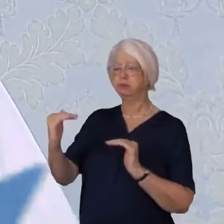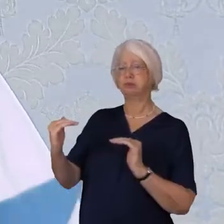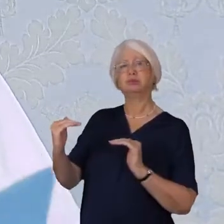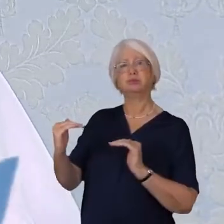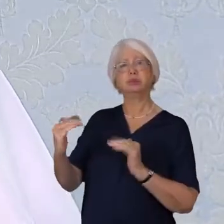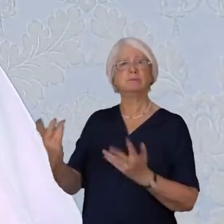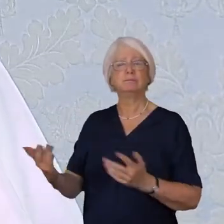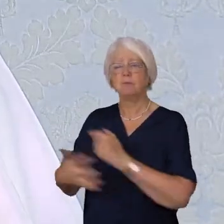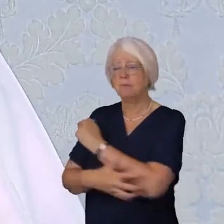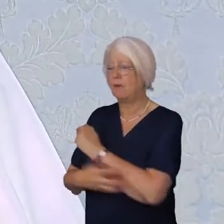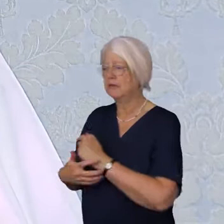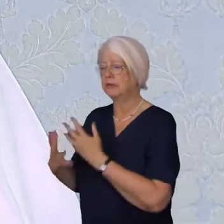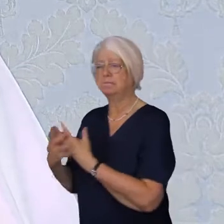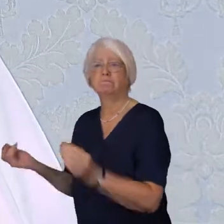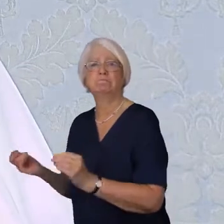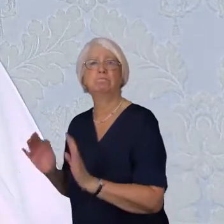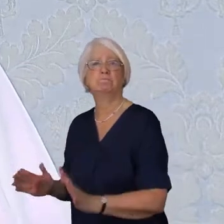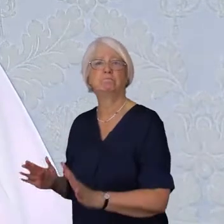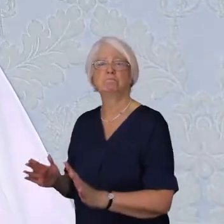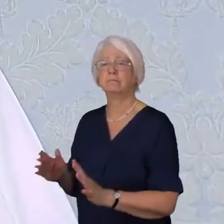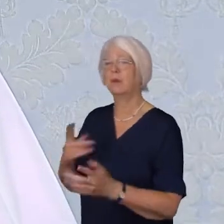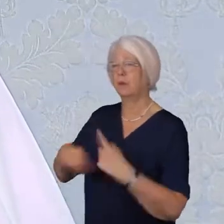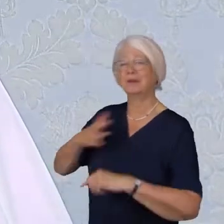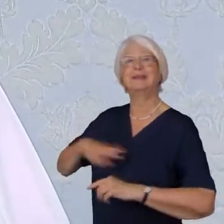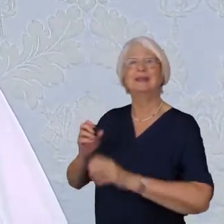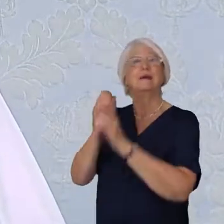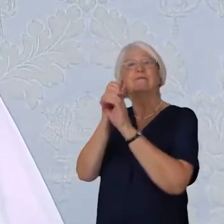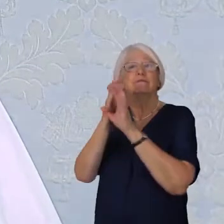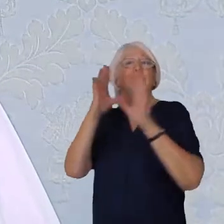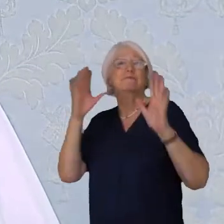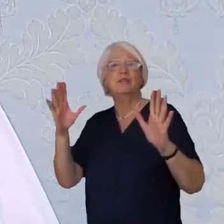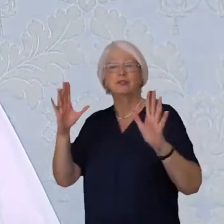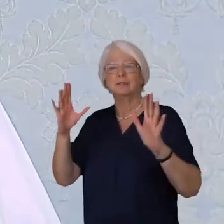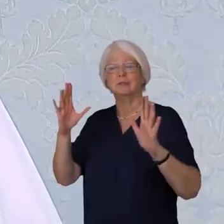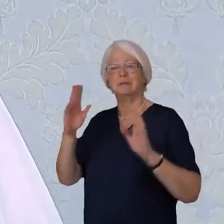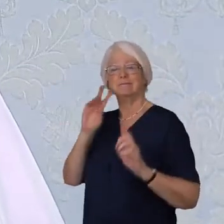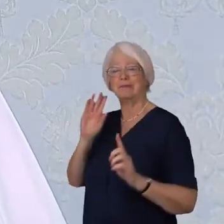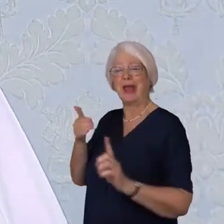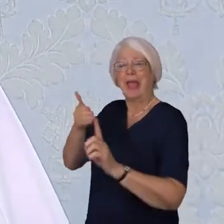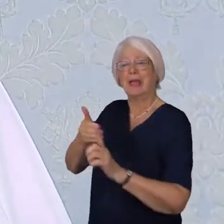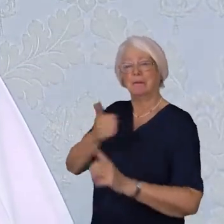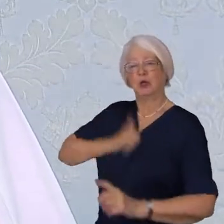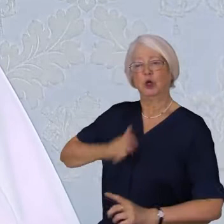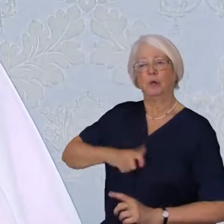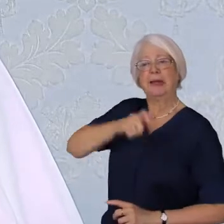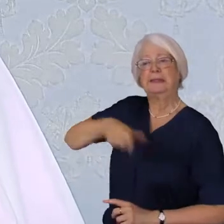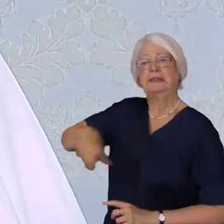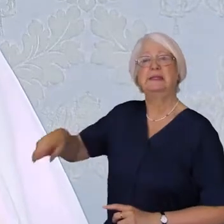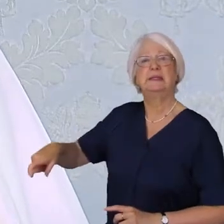disuguaglianze e delle povertà. Mai come ora ci serve uno sguardo ricco di